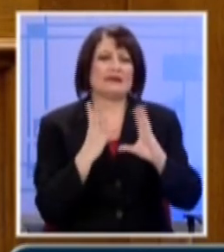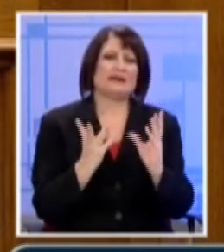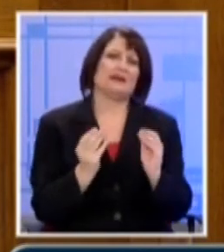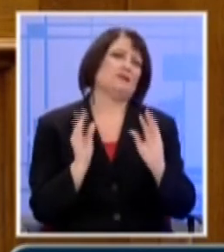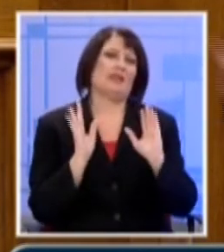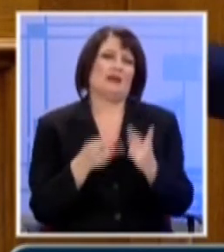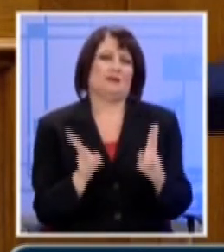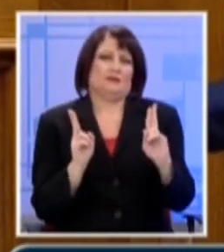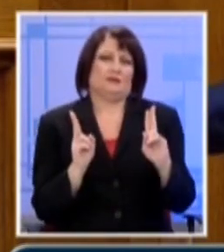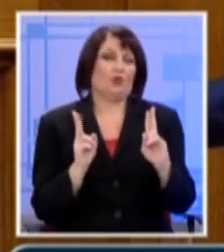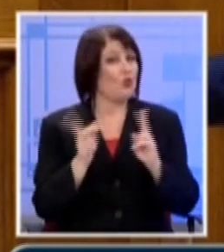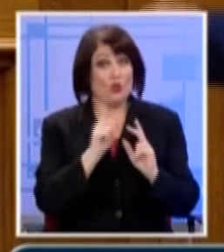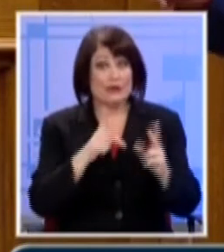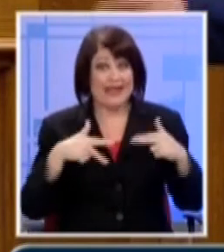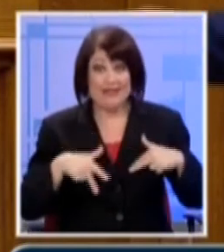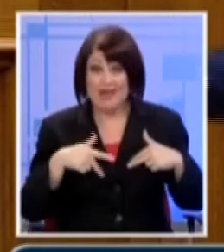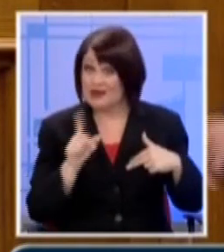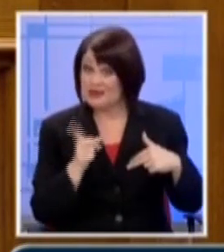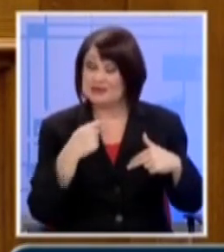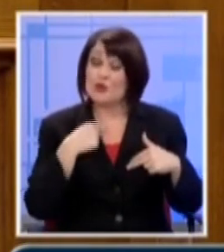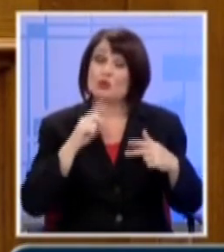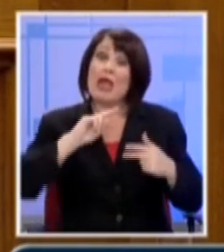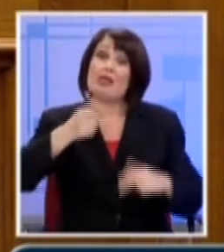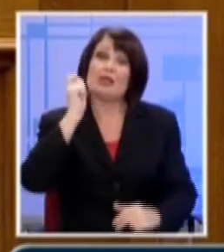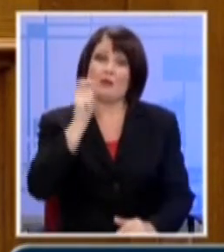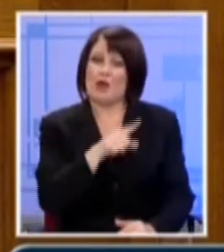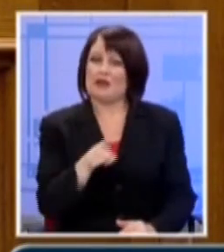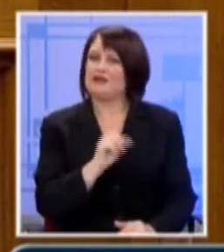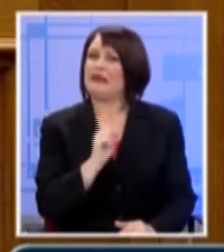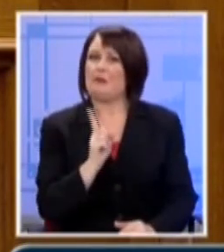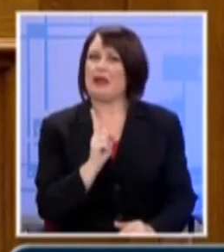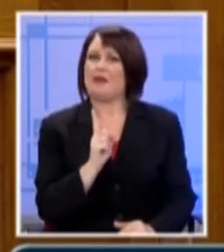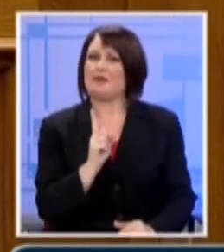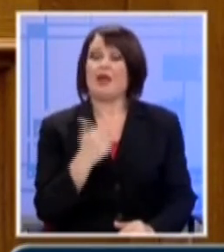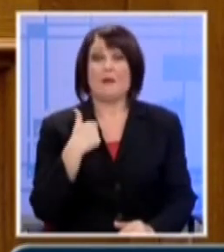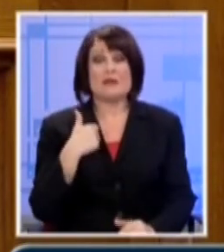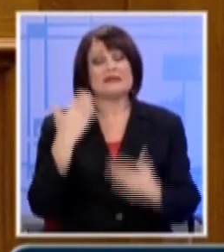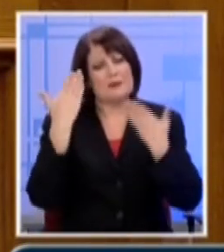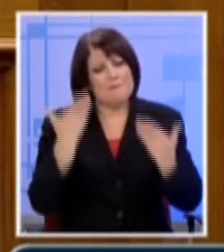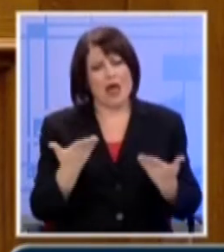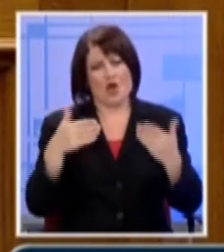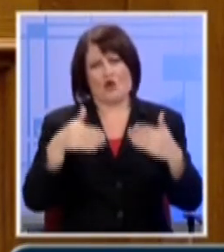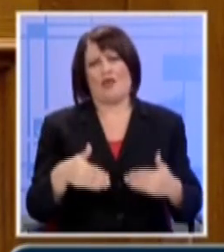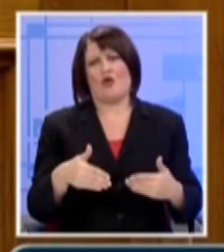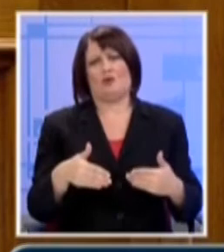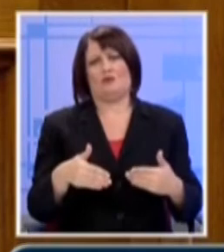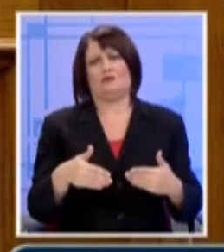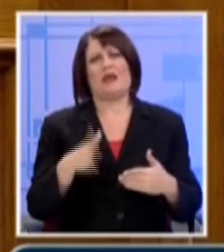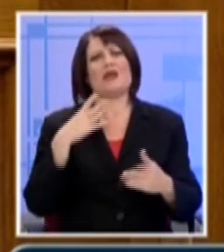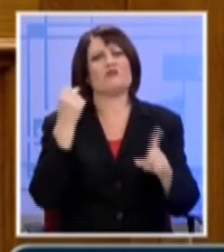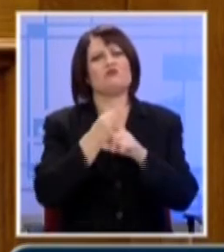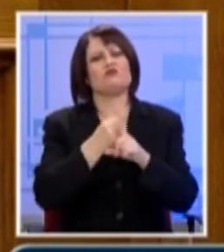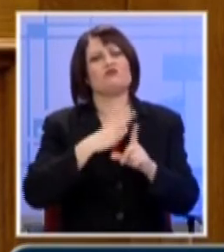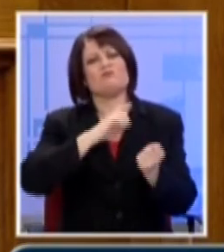πλευρά, ούτε από την κυβέρνηση, ούτε από την αντιπολίτευση. Παρόντες, διεκδικούμε την αλλαγή της